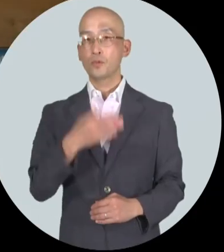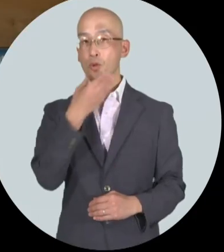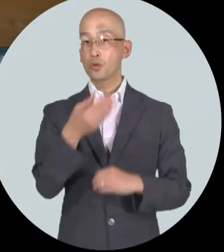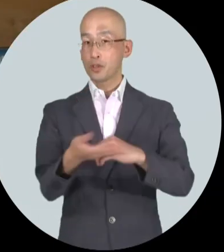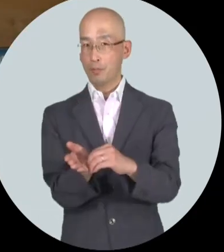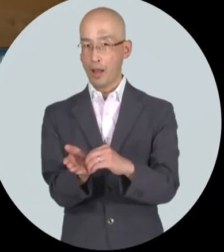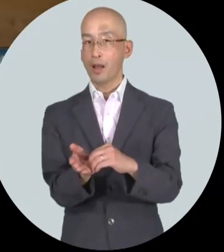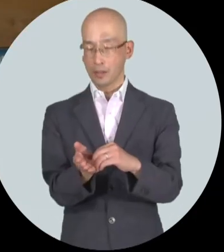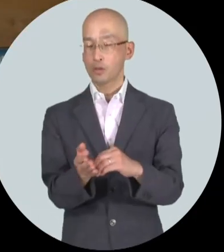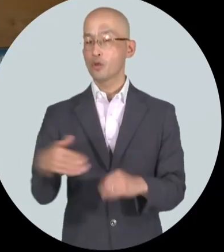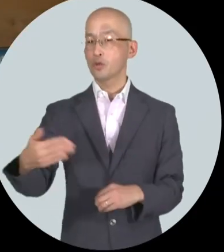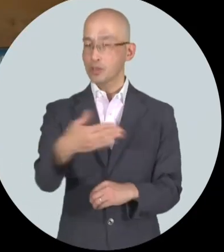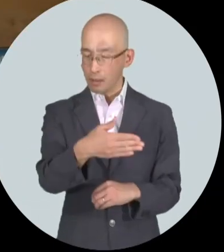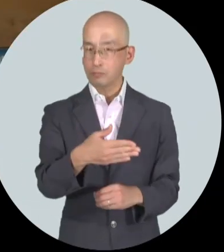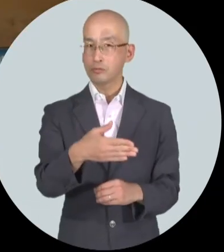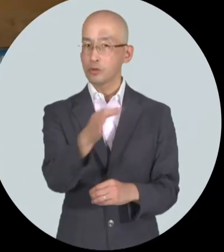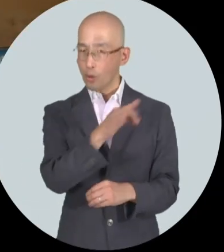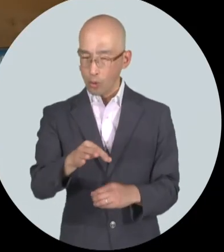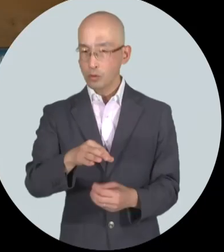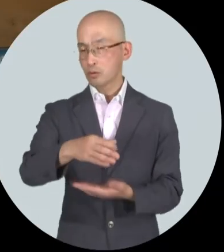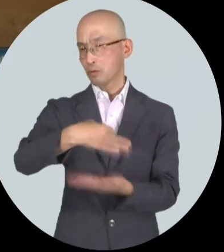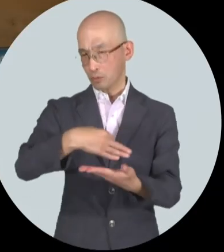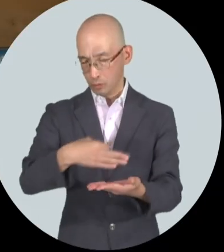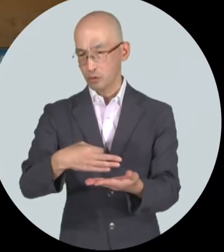大需要喚起ということで、